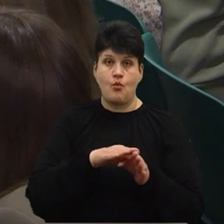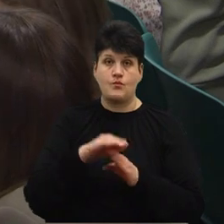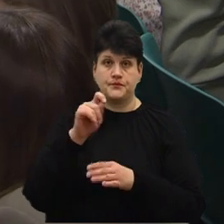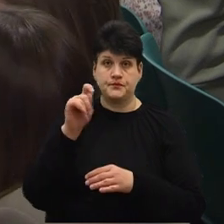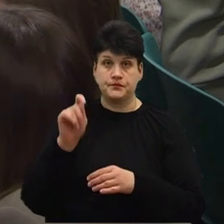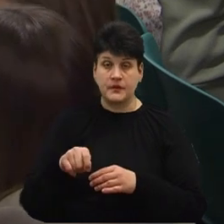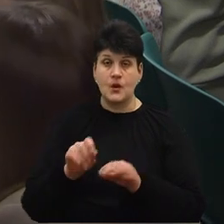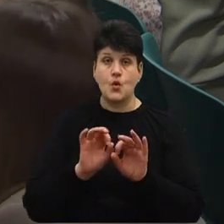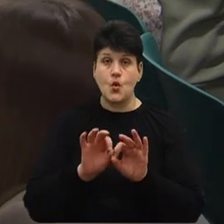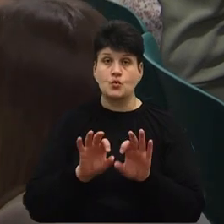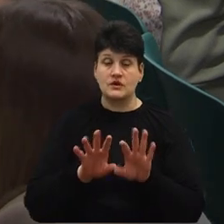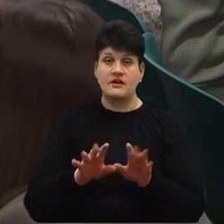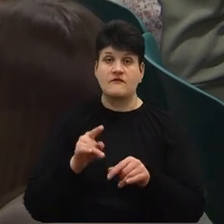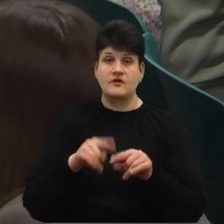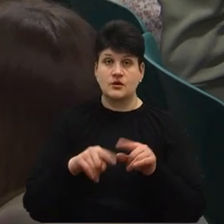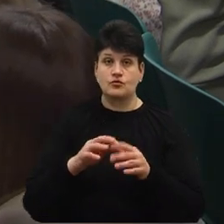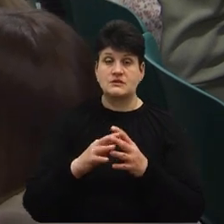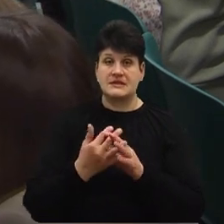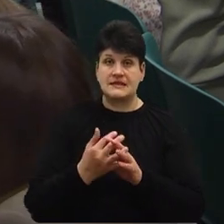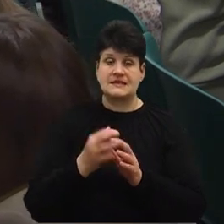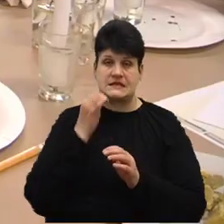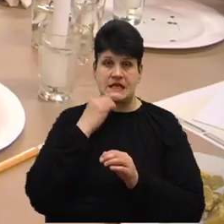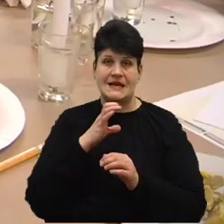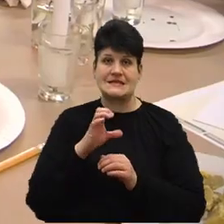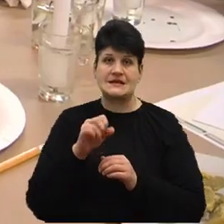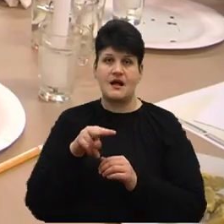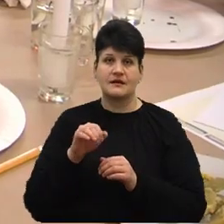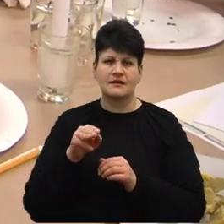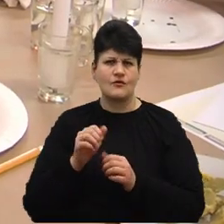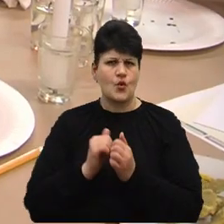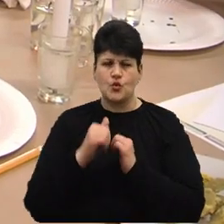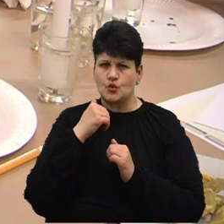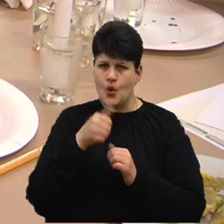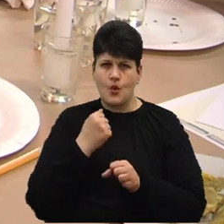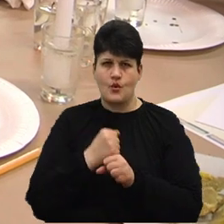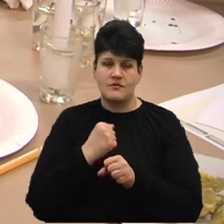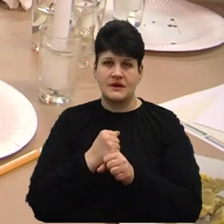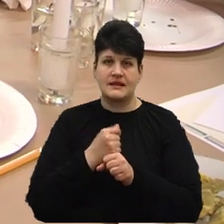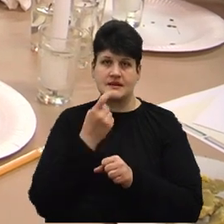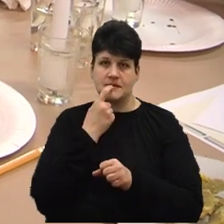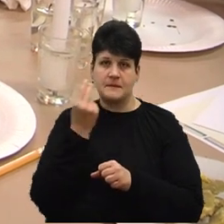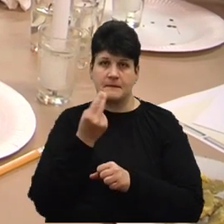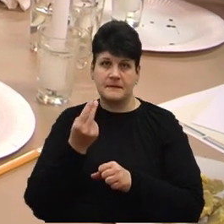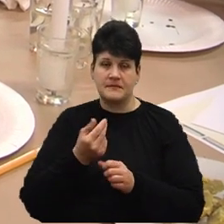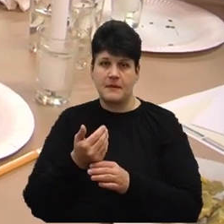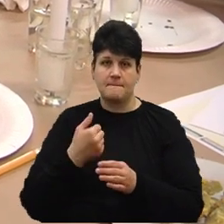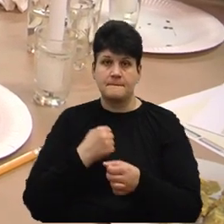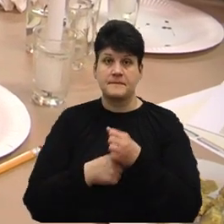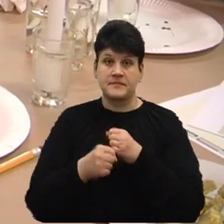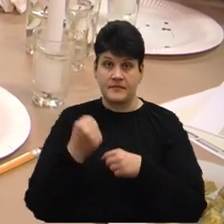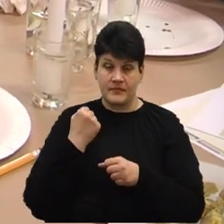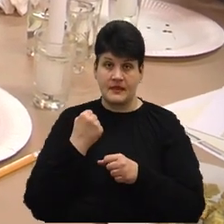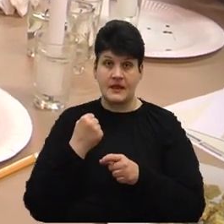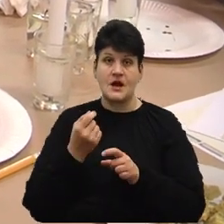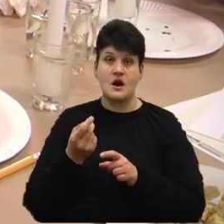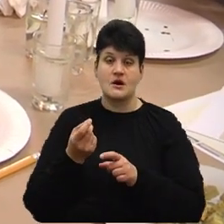вторгнення. Розповідає, у рідному селищі Старий Салтів щороку розфарбовувала писанки перед Великоднем. Розписати писачком